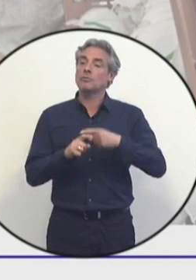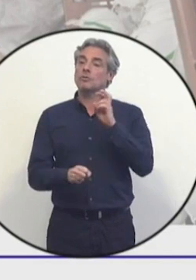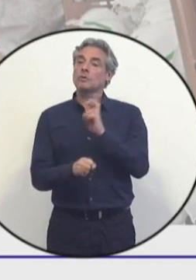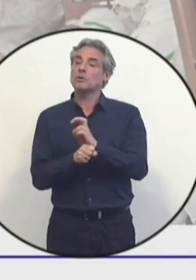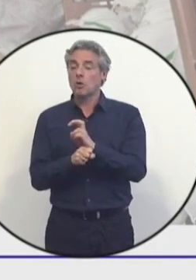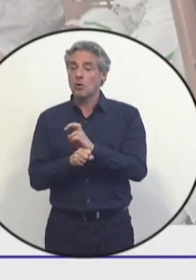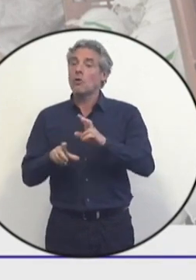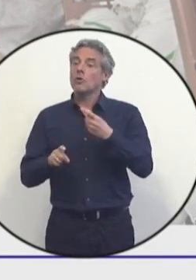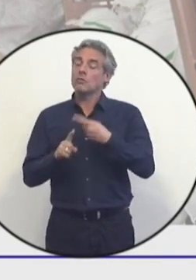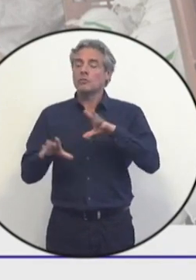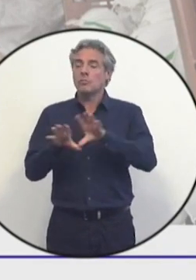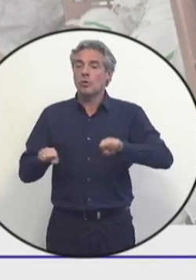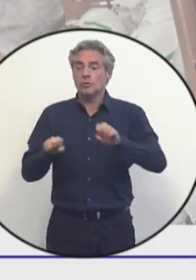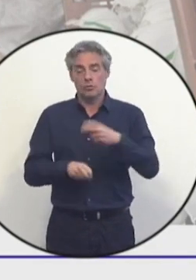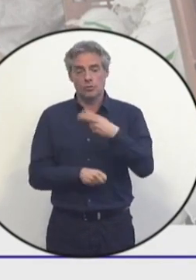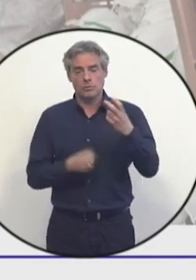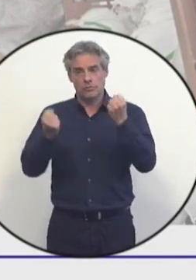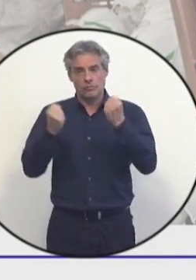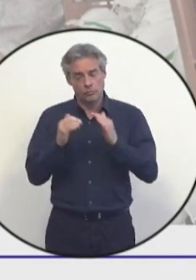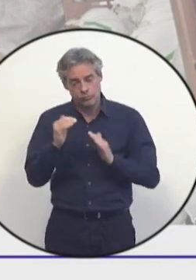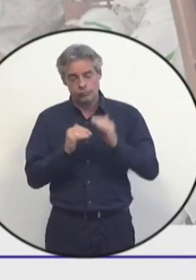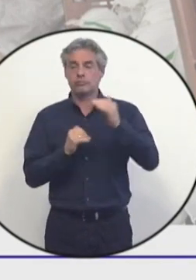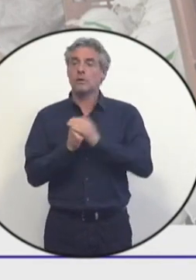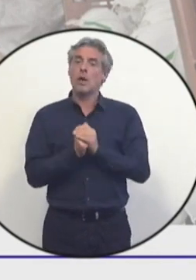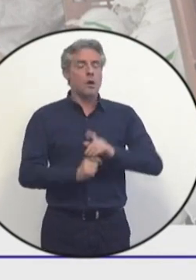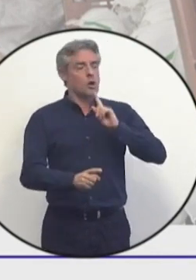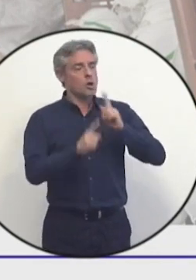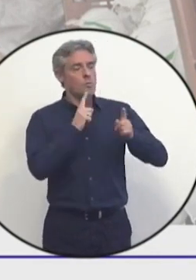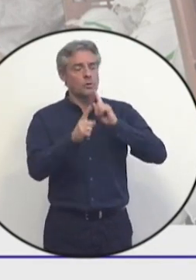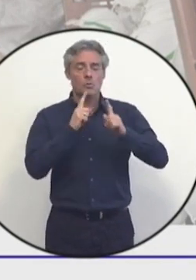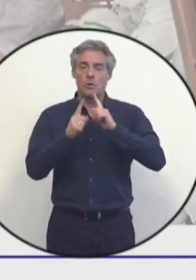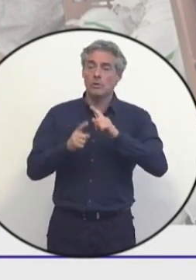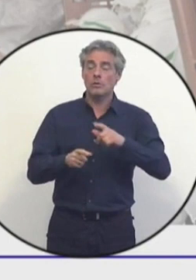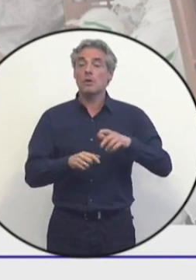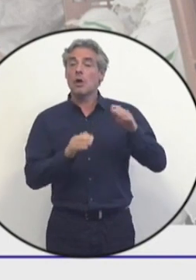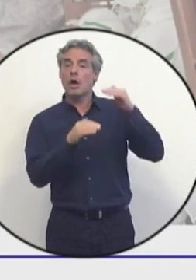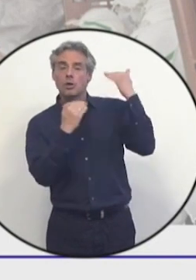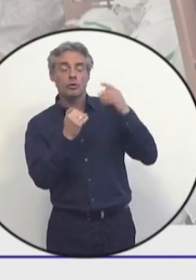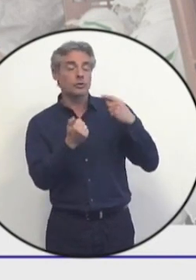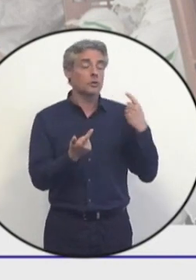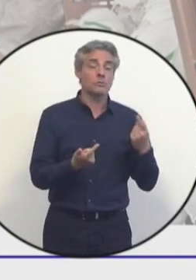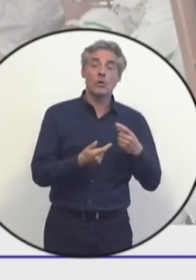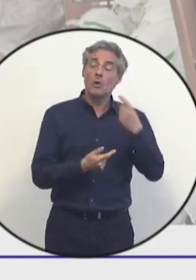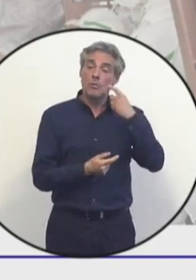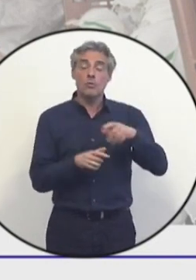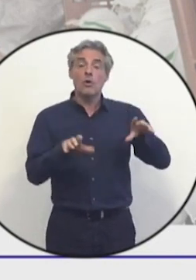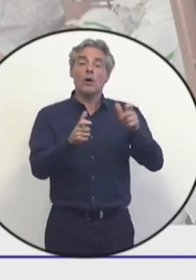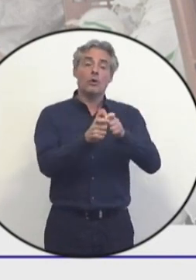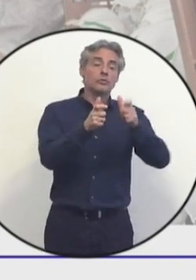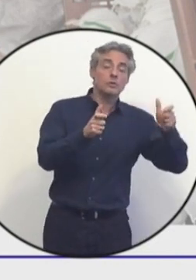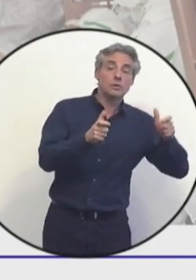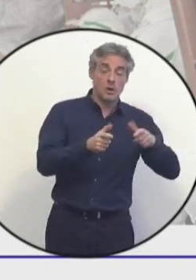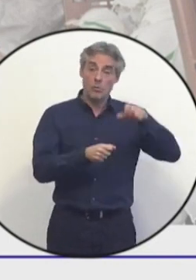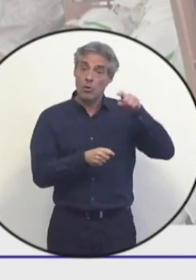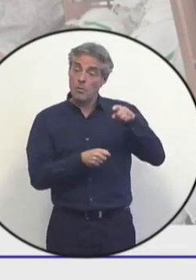renforcée a ainsi passé plusieurs commandes de masques de protection à l'étranger auprès d'industriels en